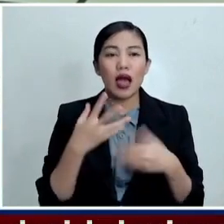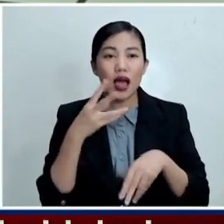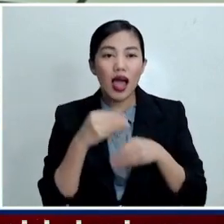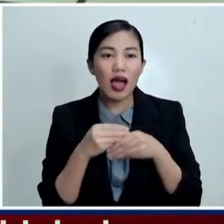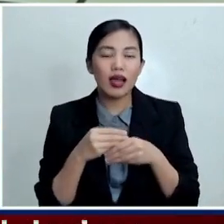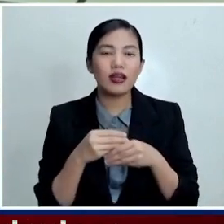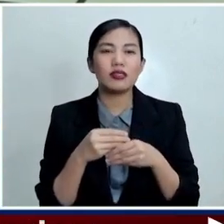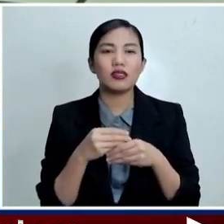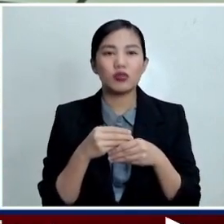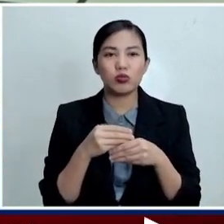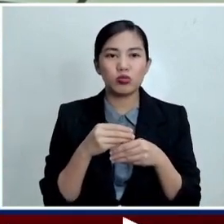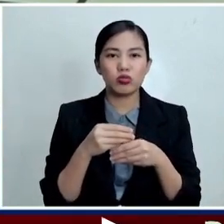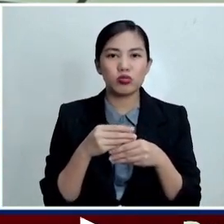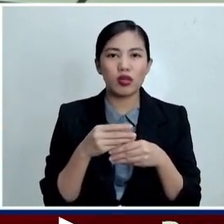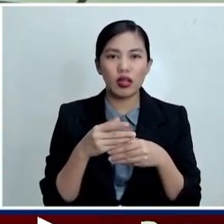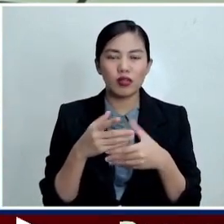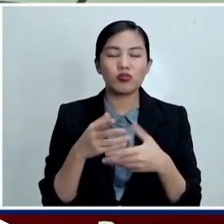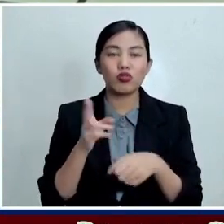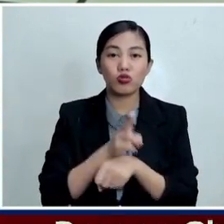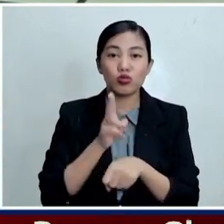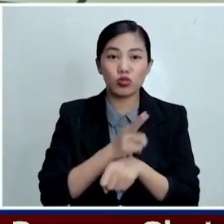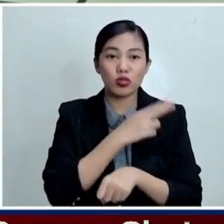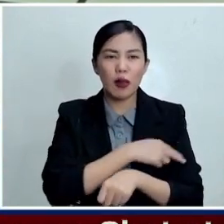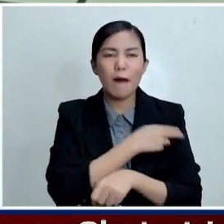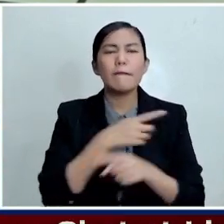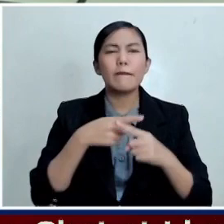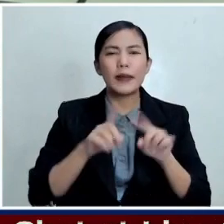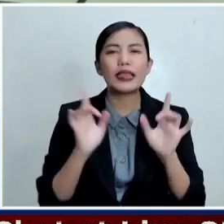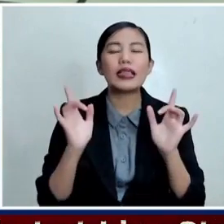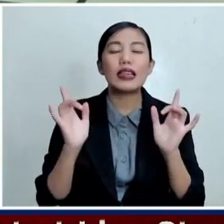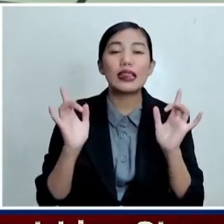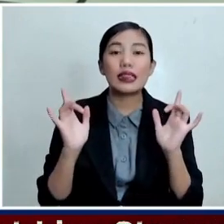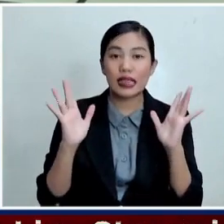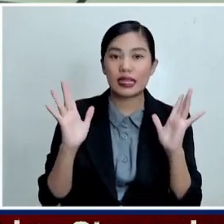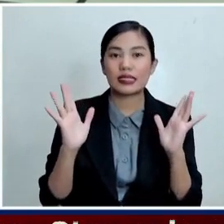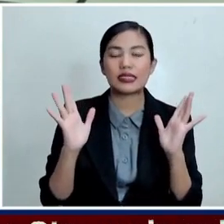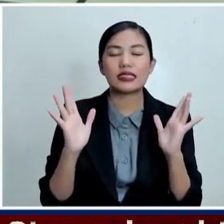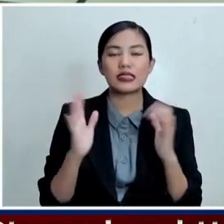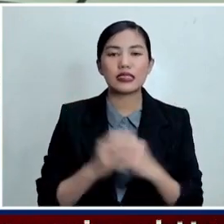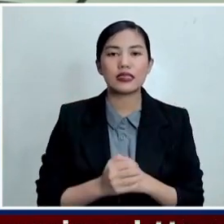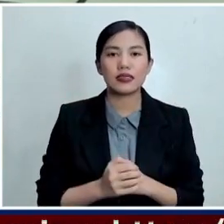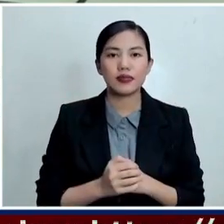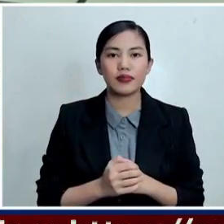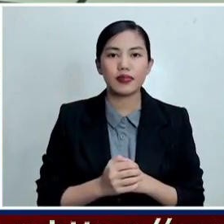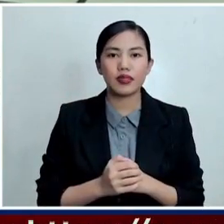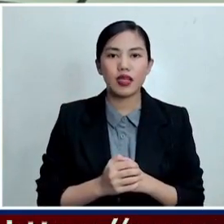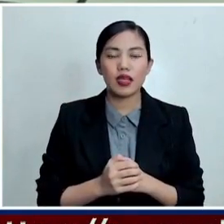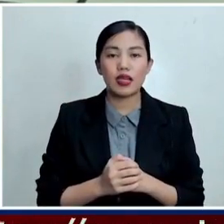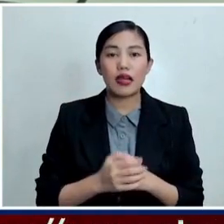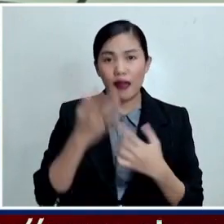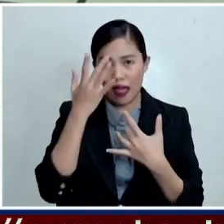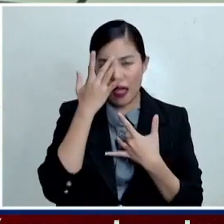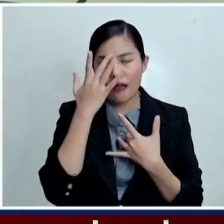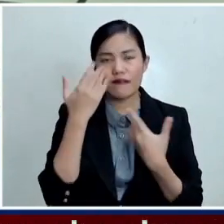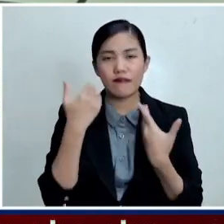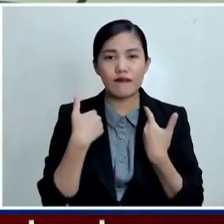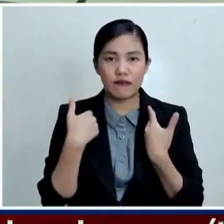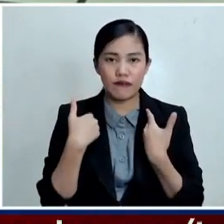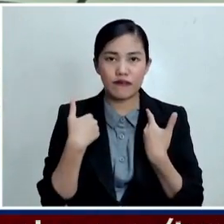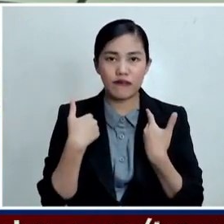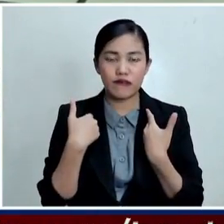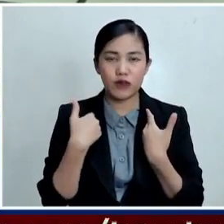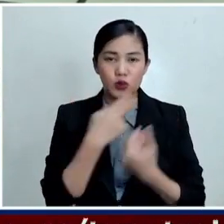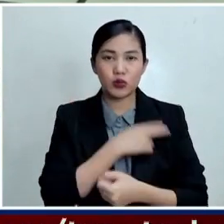maganda ngayon, is more of mild cases pa rin. So, ina-admit sila because may mga karamihan dito